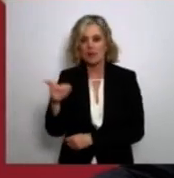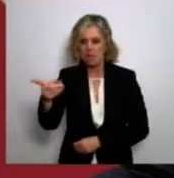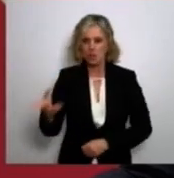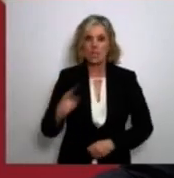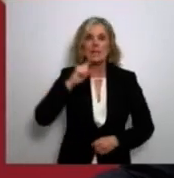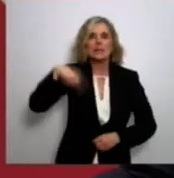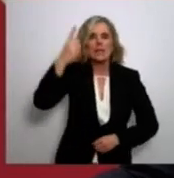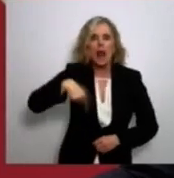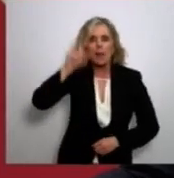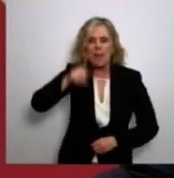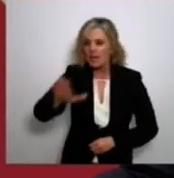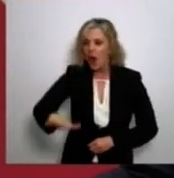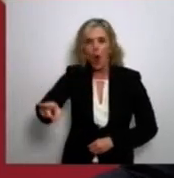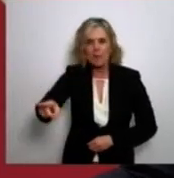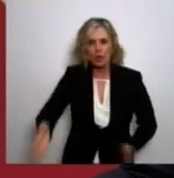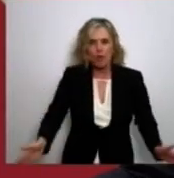χιλιοαρματωμένος.